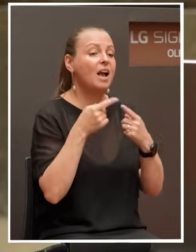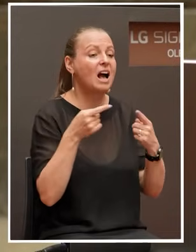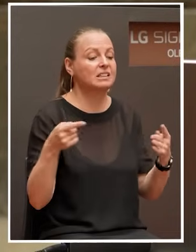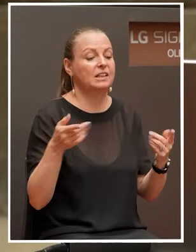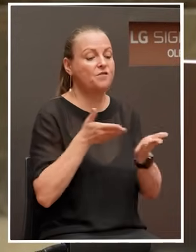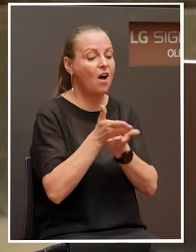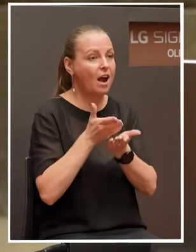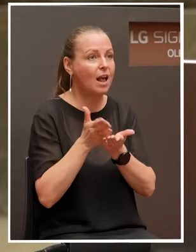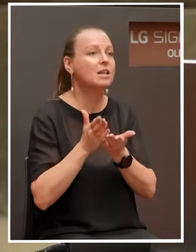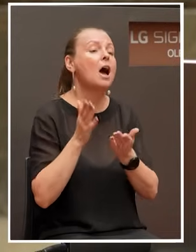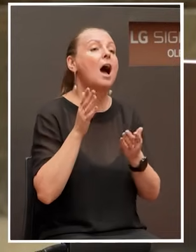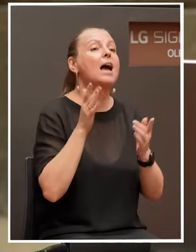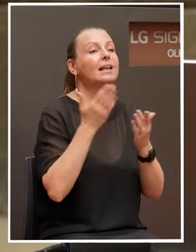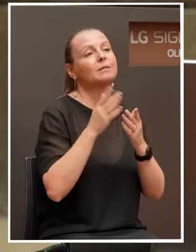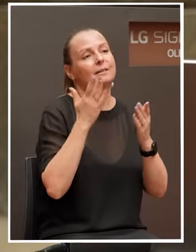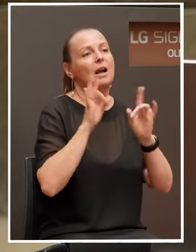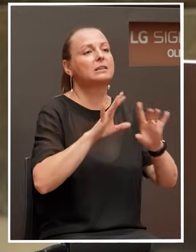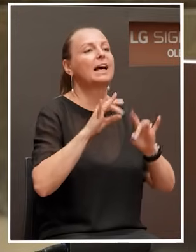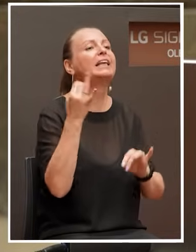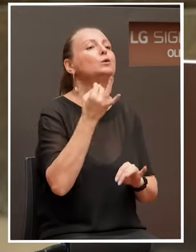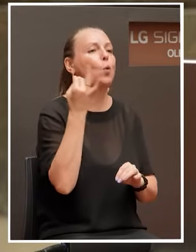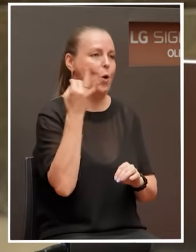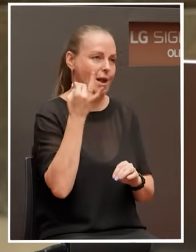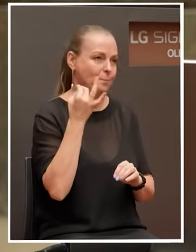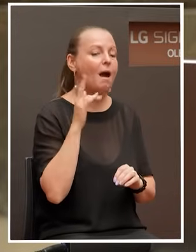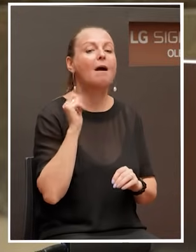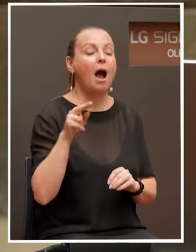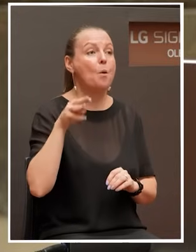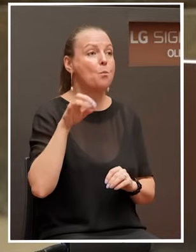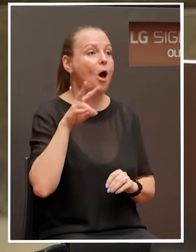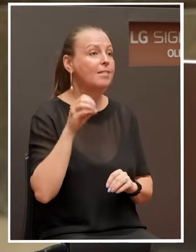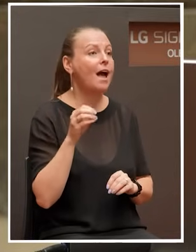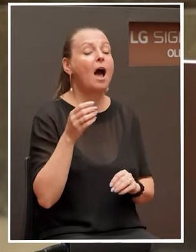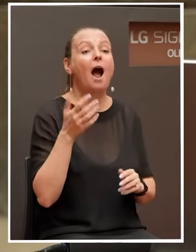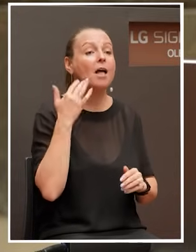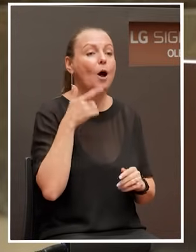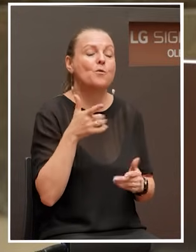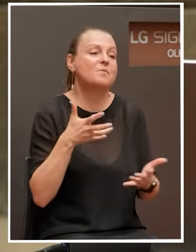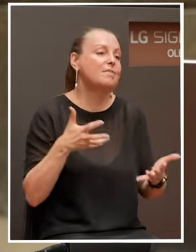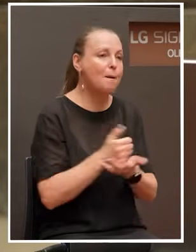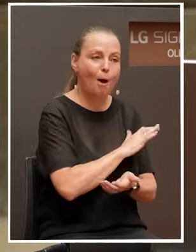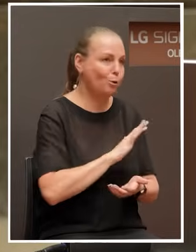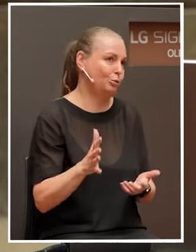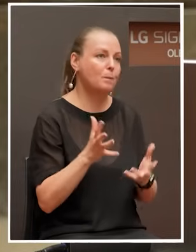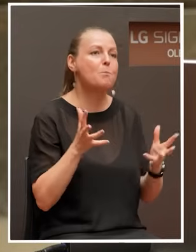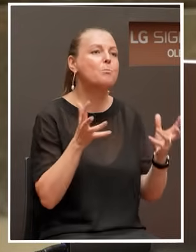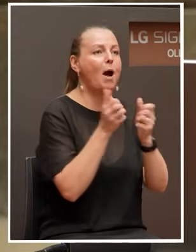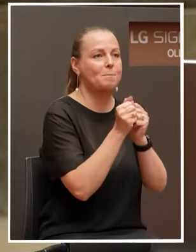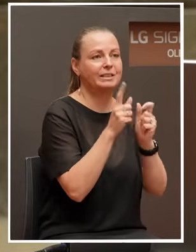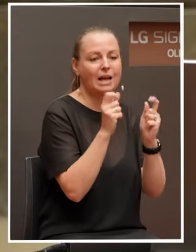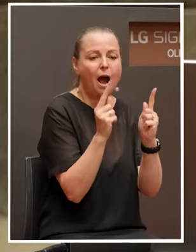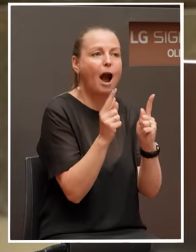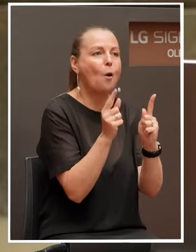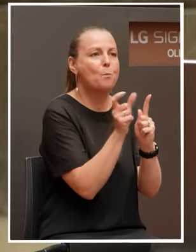вариантах, рассказывается история о том, как Моне, отчаявшись поймать за короткий